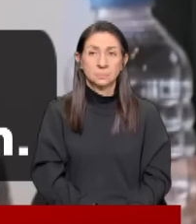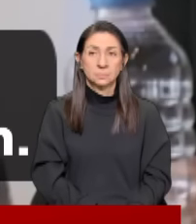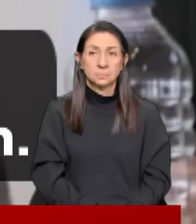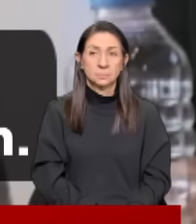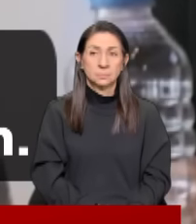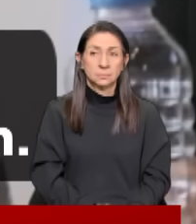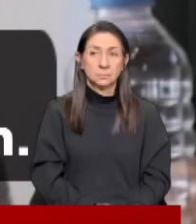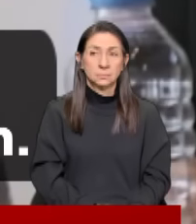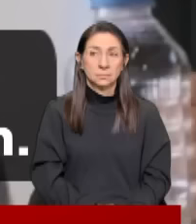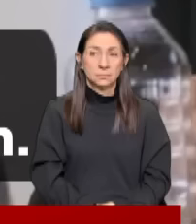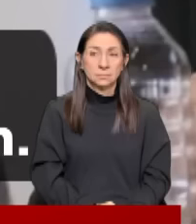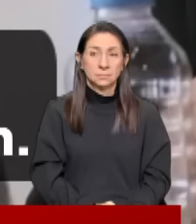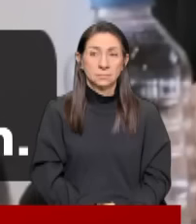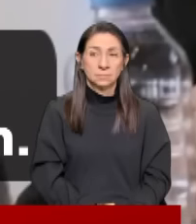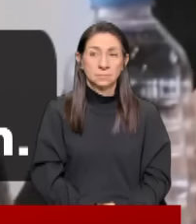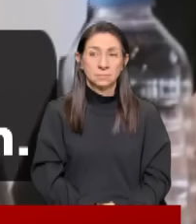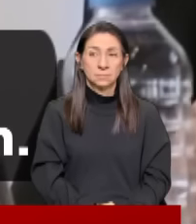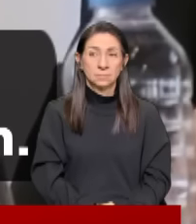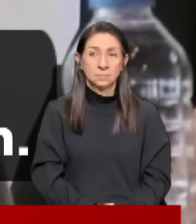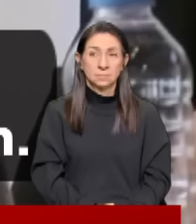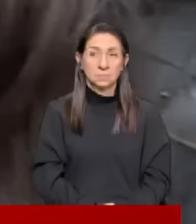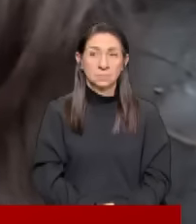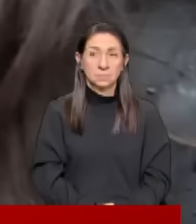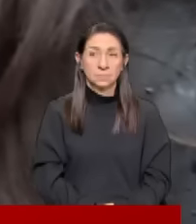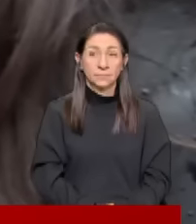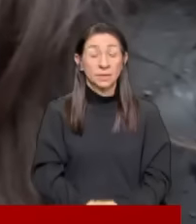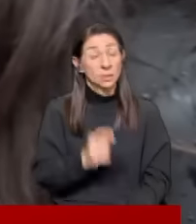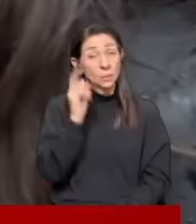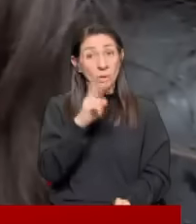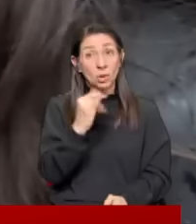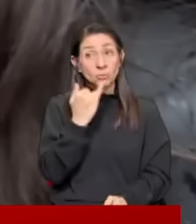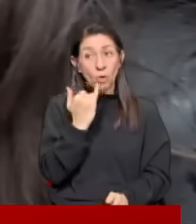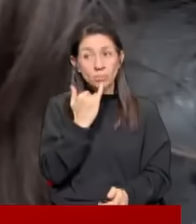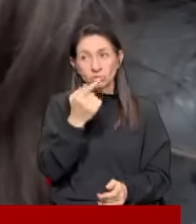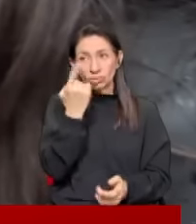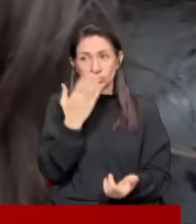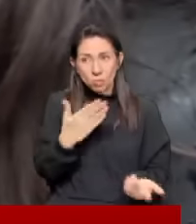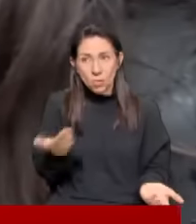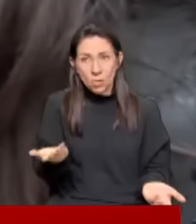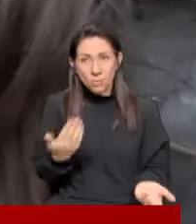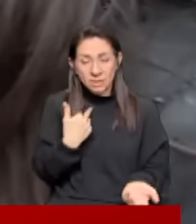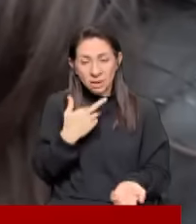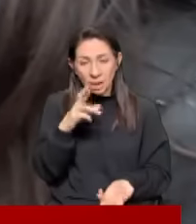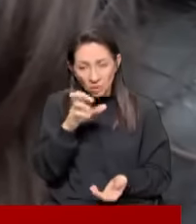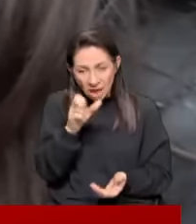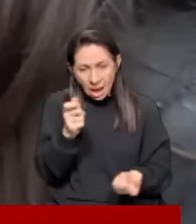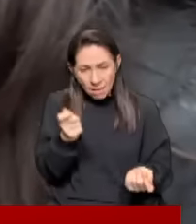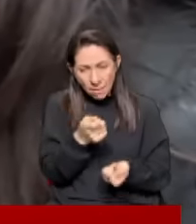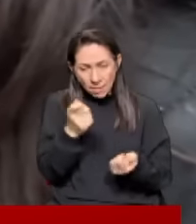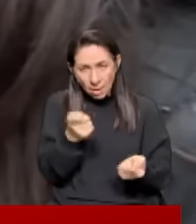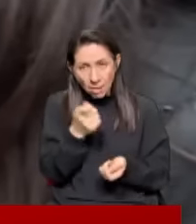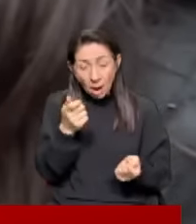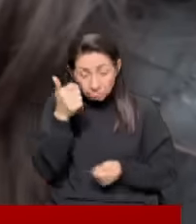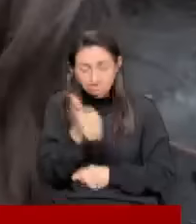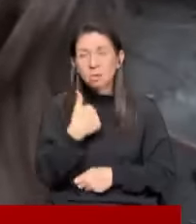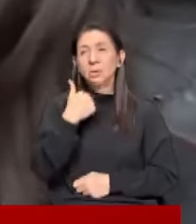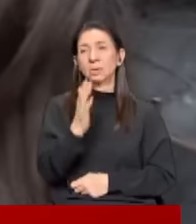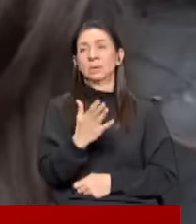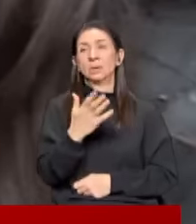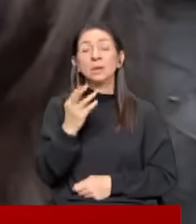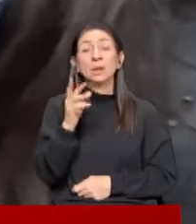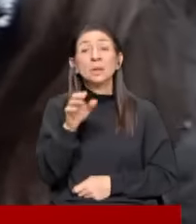alamıyoruz diye. Ben de alamıyorum. Torpil yaptırıyorum, açıkça söyleyeyim. Valla bizim öyle bir torpil şansımız yok. Biz randevu düşürebilsek gidiyoruz yani.